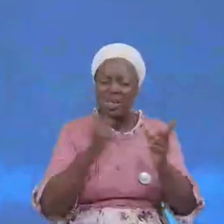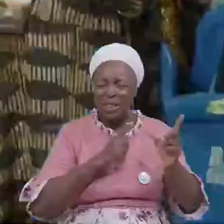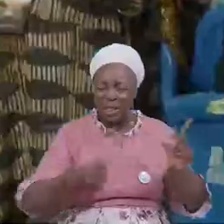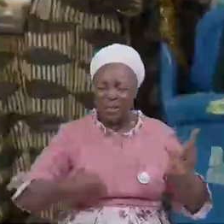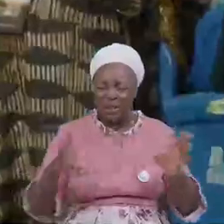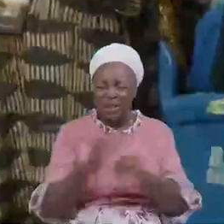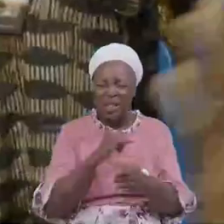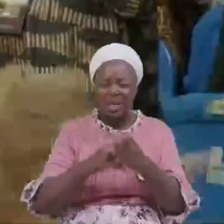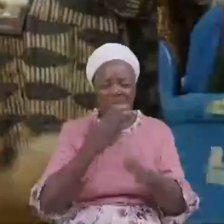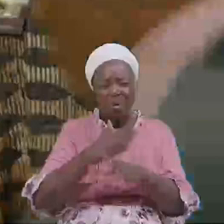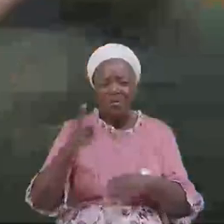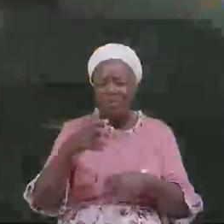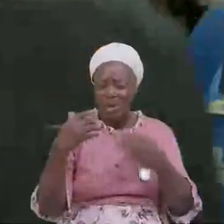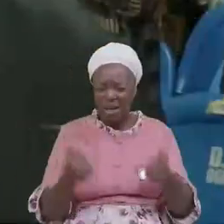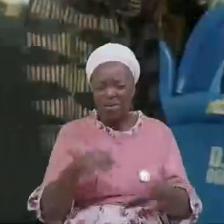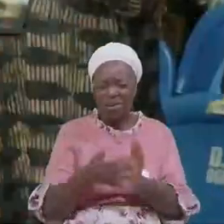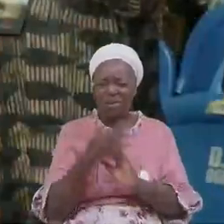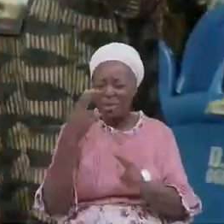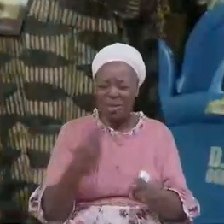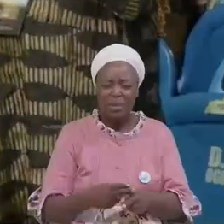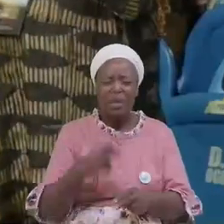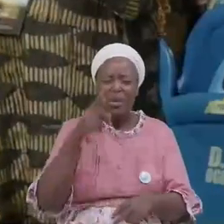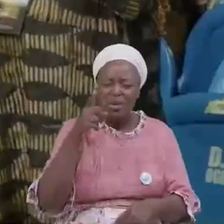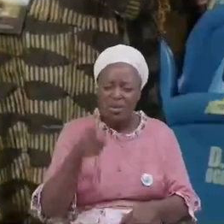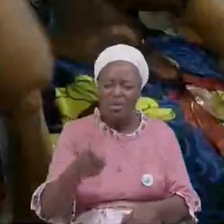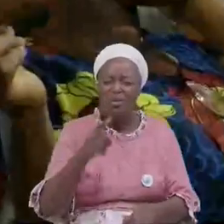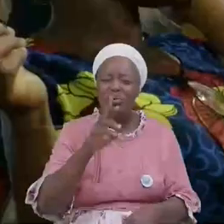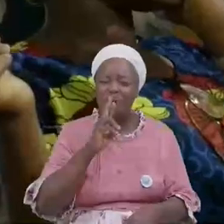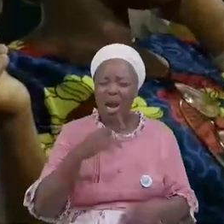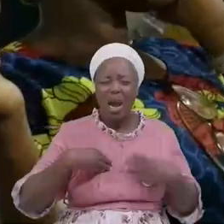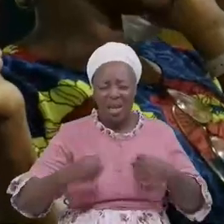ça de votre vie maintenant. Vous êtes guéri.